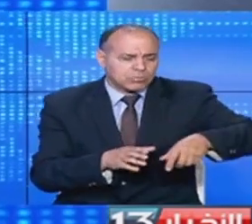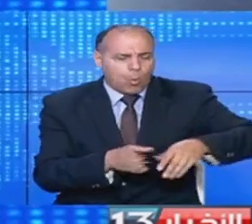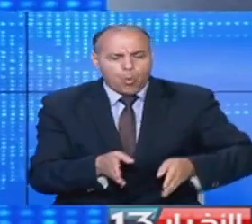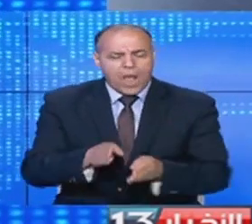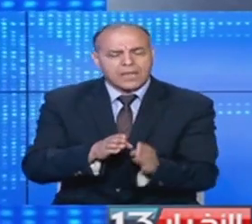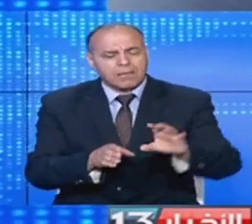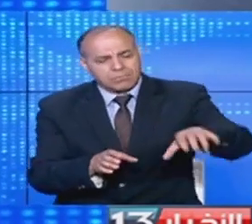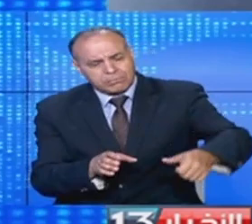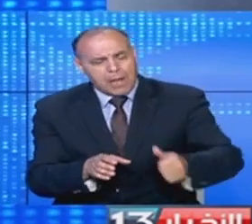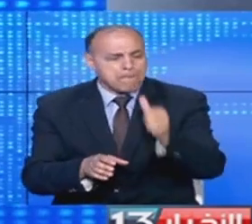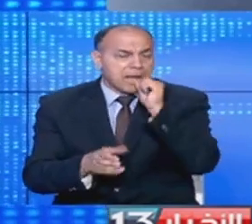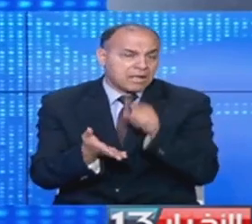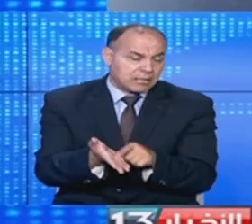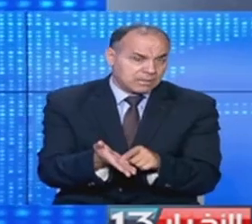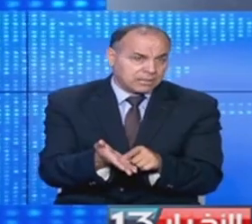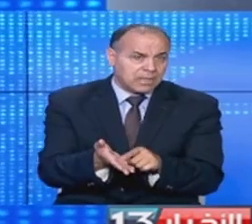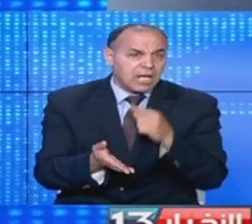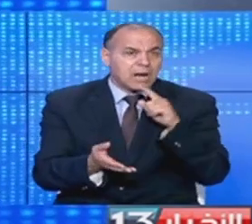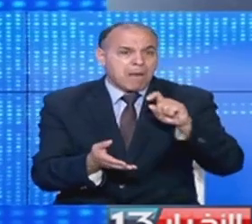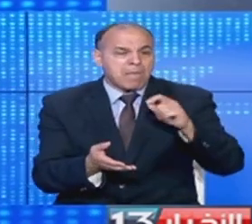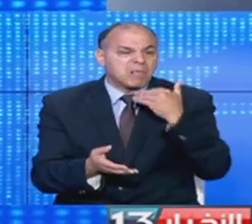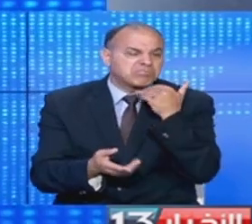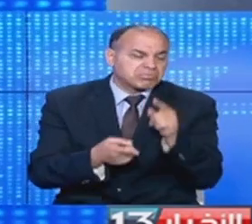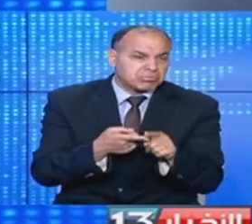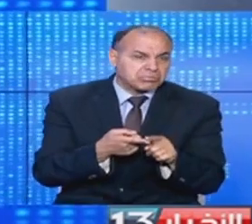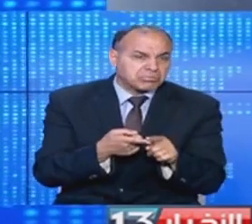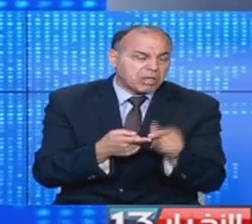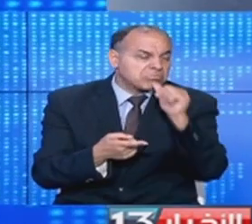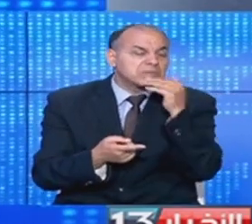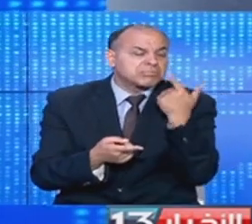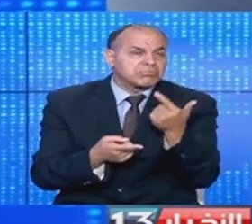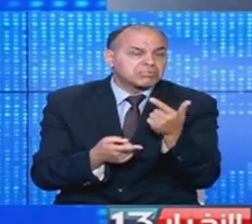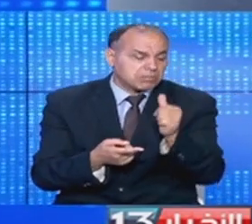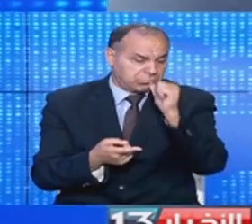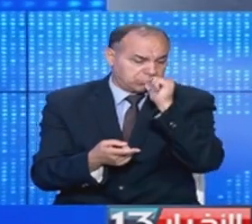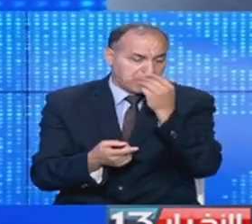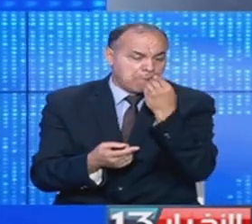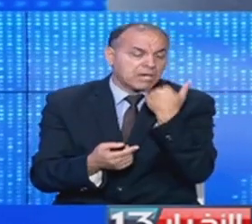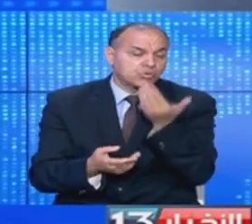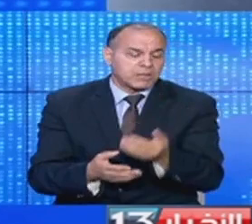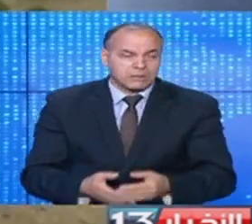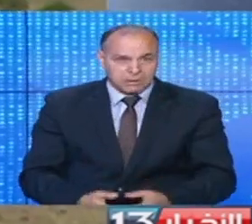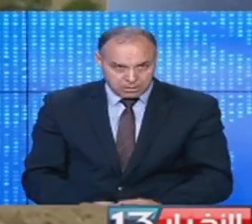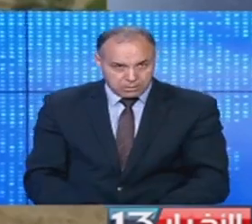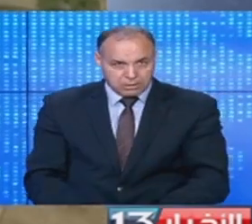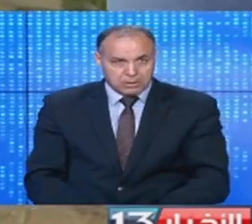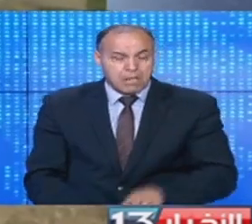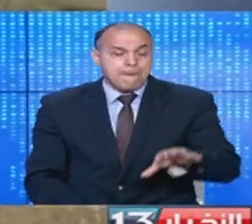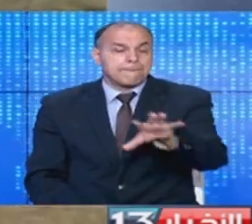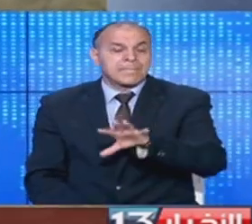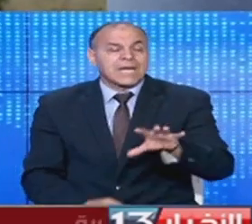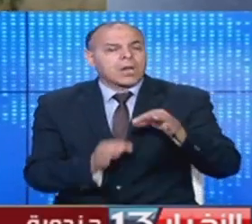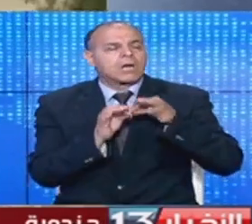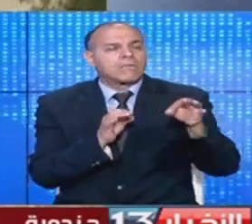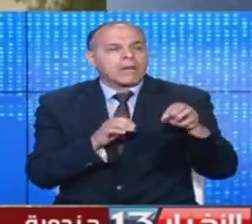للأودية للتزود بالماء رغم رداءة نوعيته وعدم صلاحيته للاستهلاك الغذائي. في هذه المنطقة